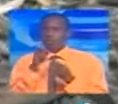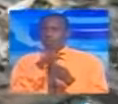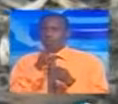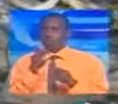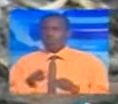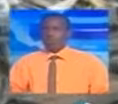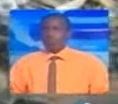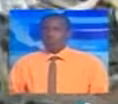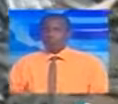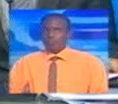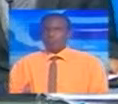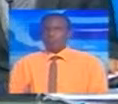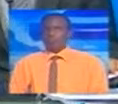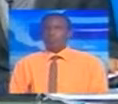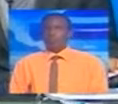tôle.